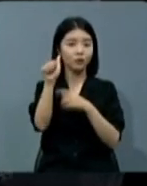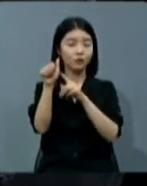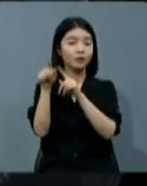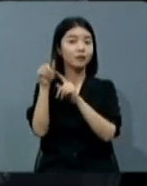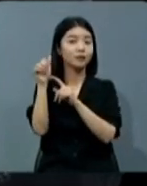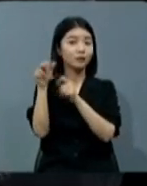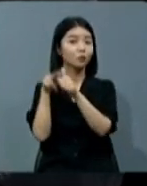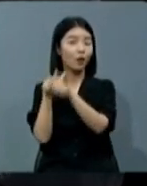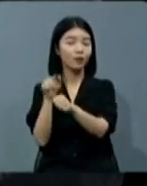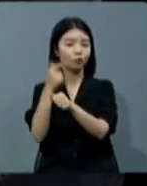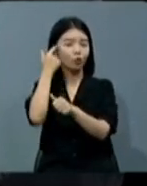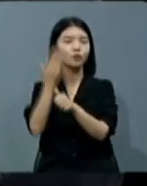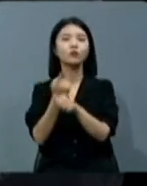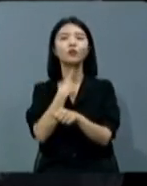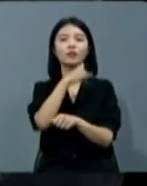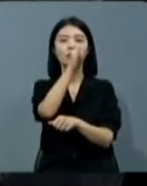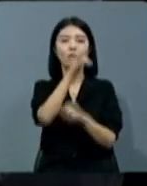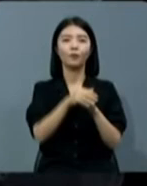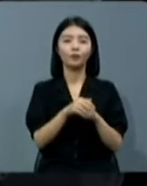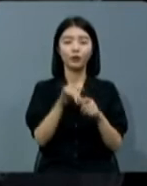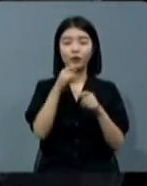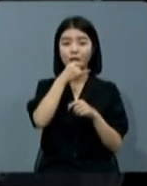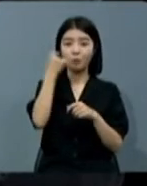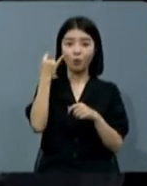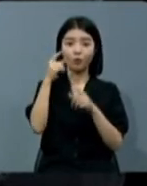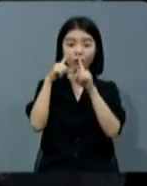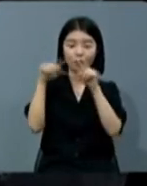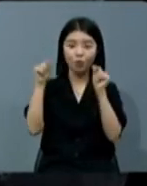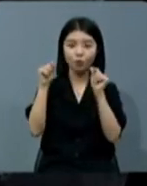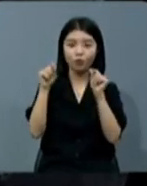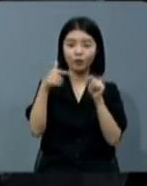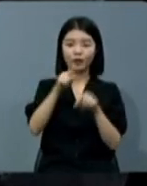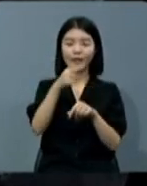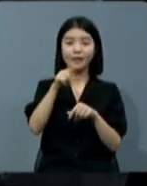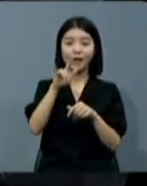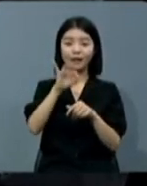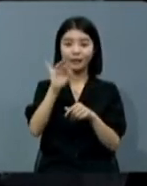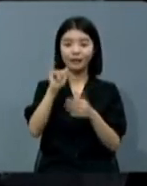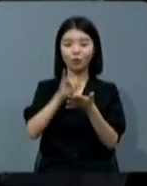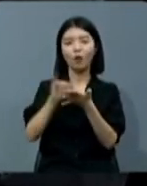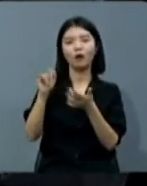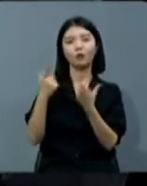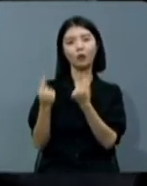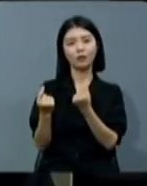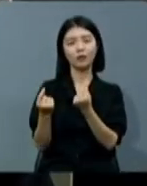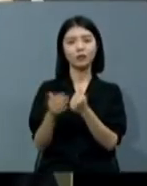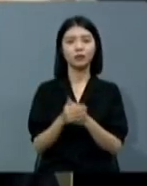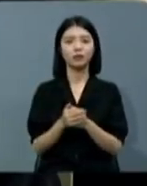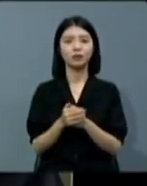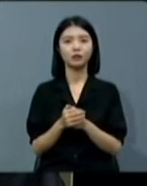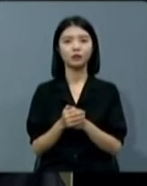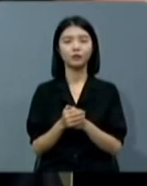원후보님한테 한번 물어봤어요. 예. 그 일본 간사이 공항처럼 좀 그 저기 뭐야